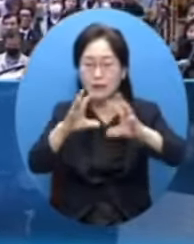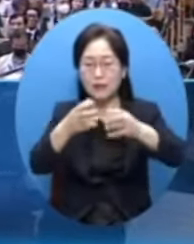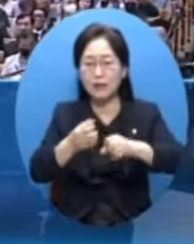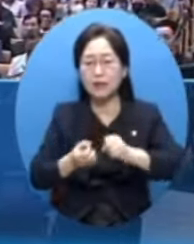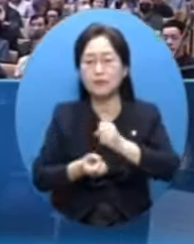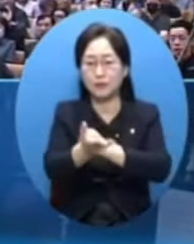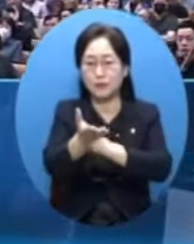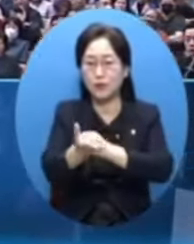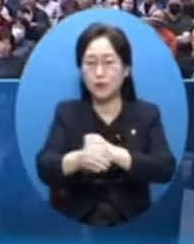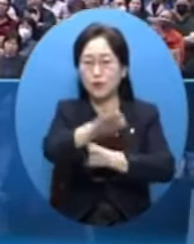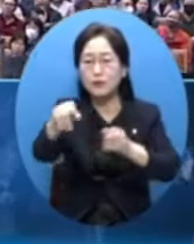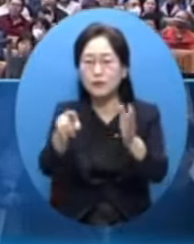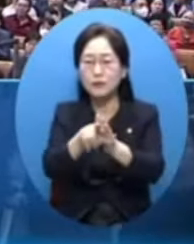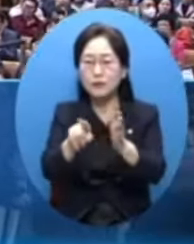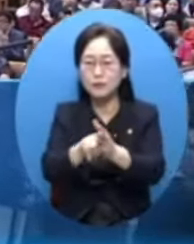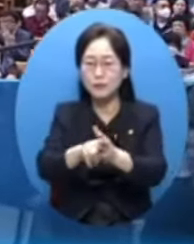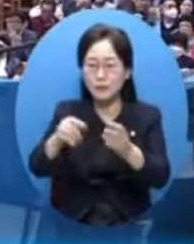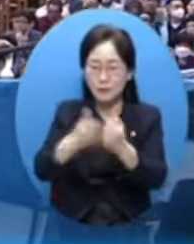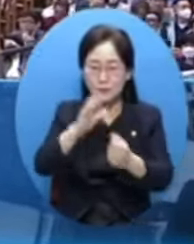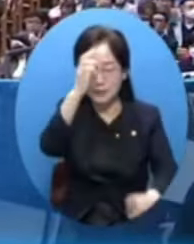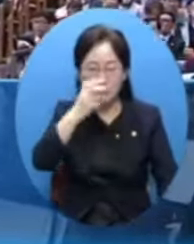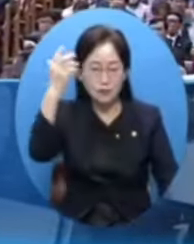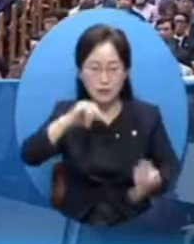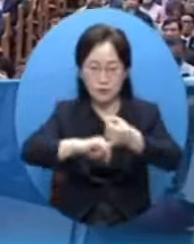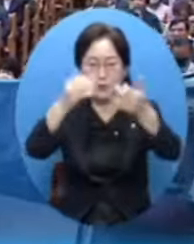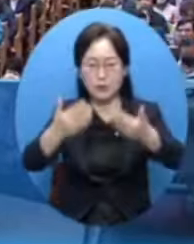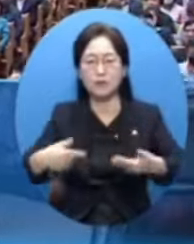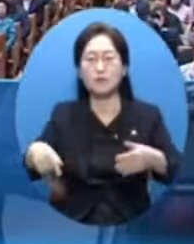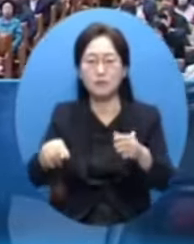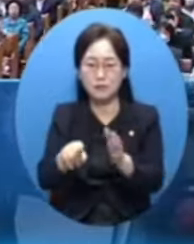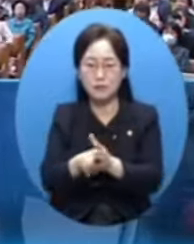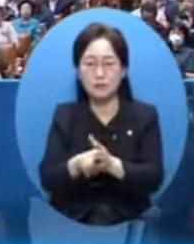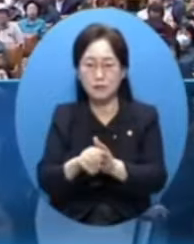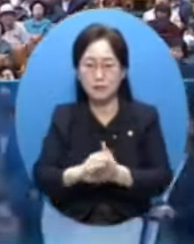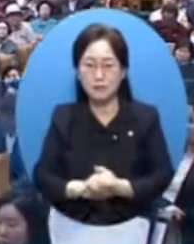말미암아 성령의 약속을 받게 하려 함이라